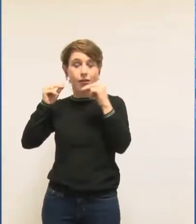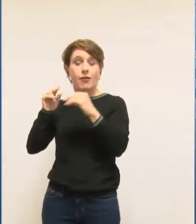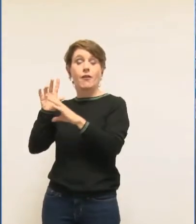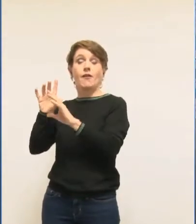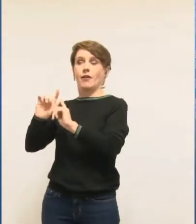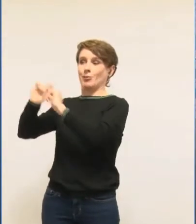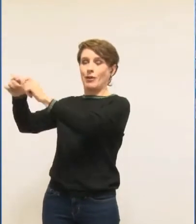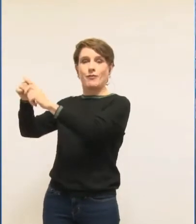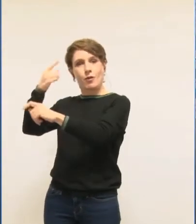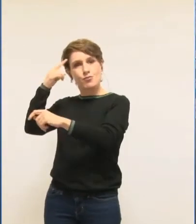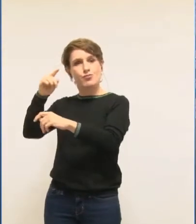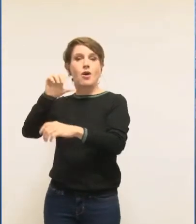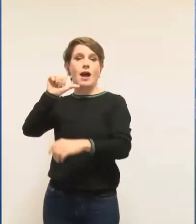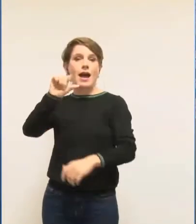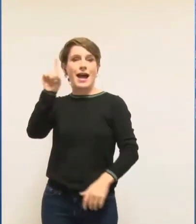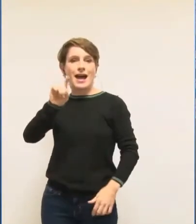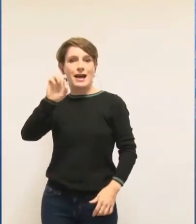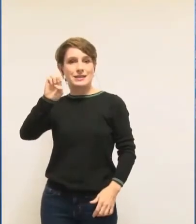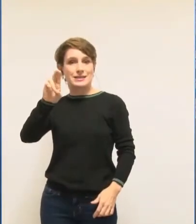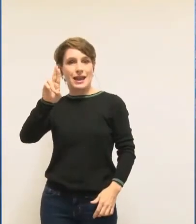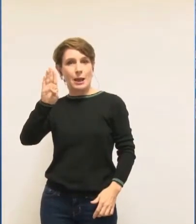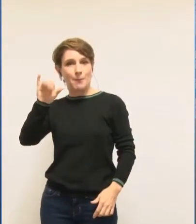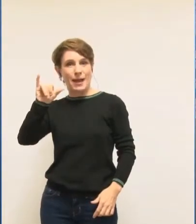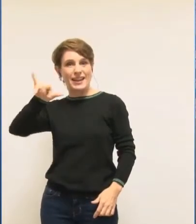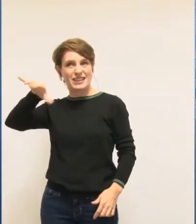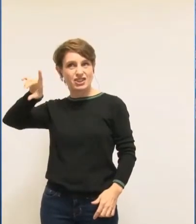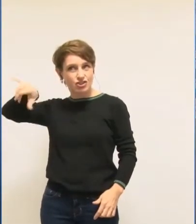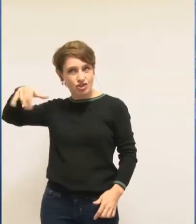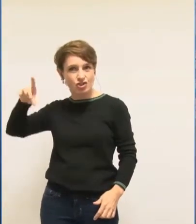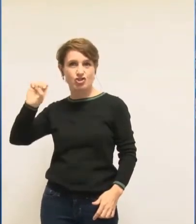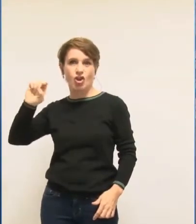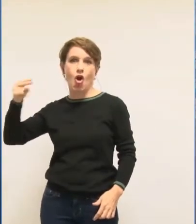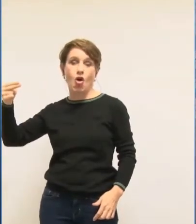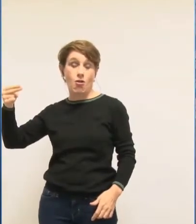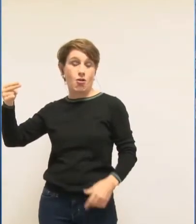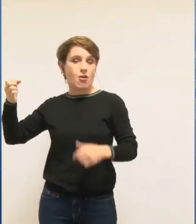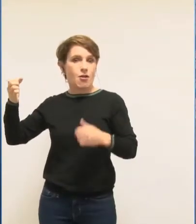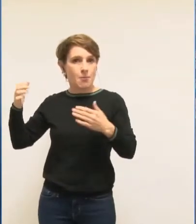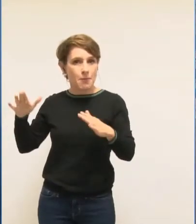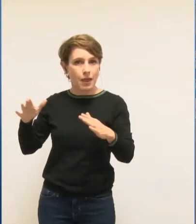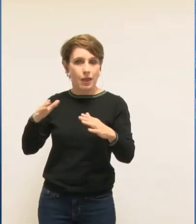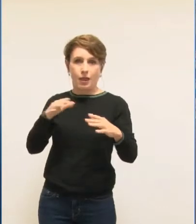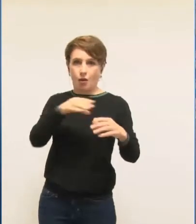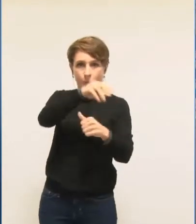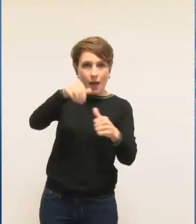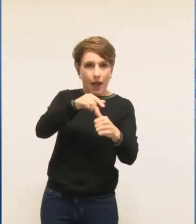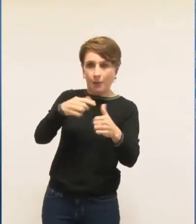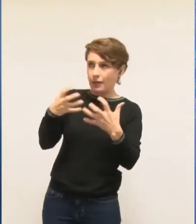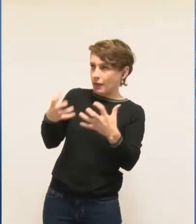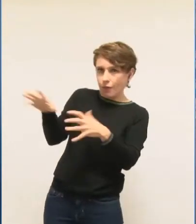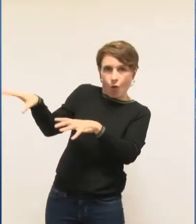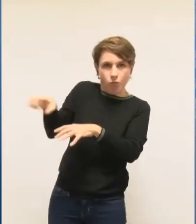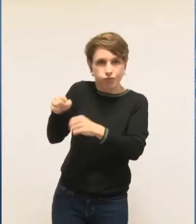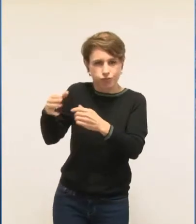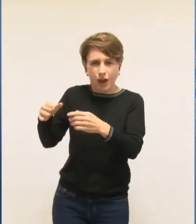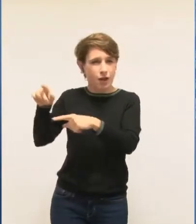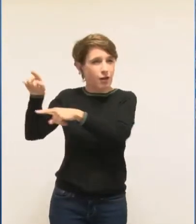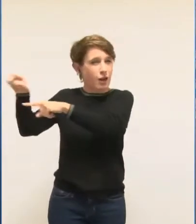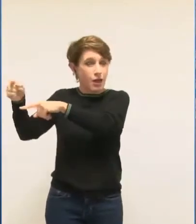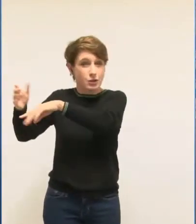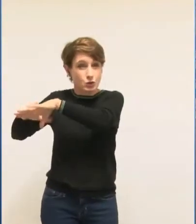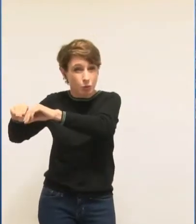d'Arméniens. Durant plus de 80 ans, les Arméniens vivant sous le joug de l'Azerbaïdjan ont subi des atrocités